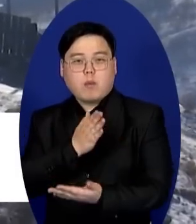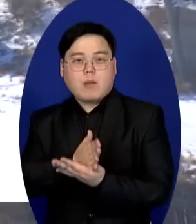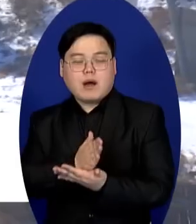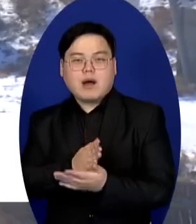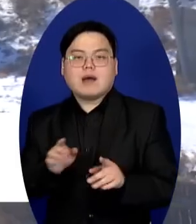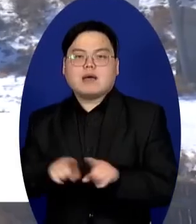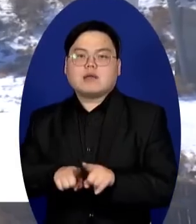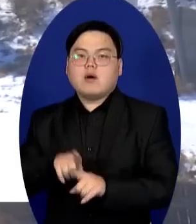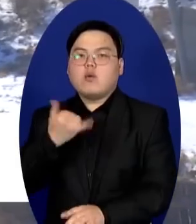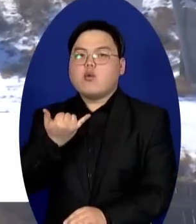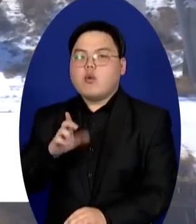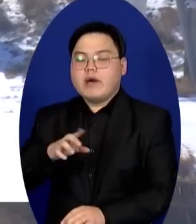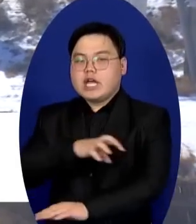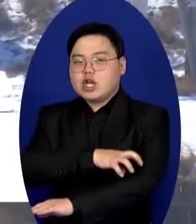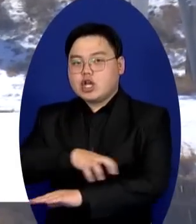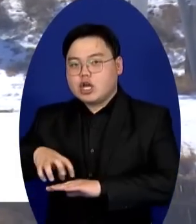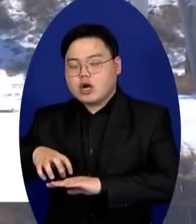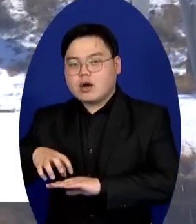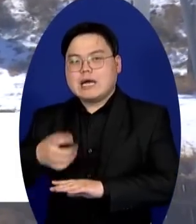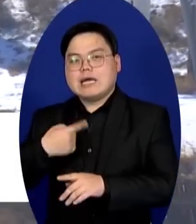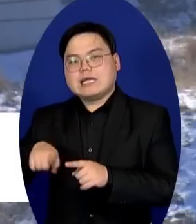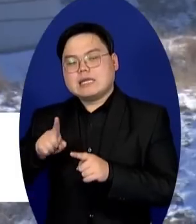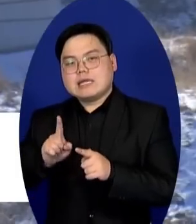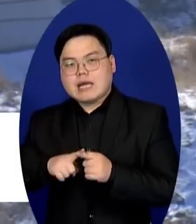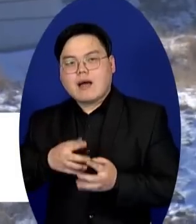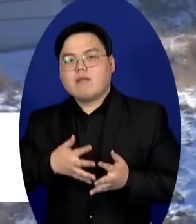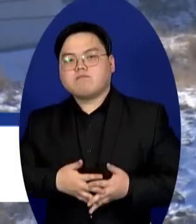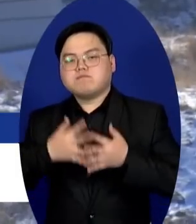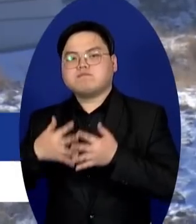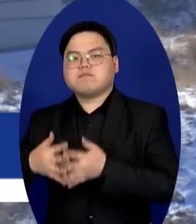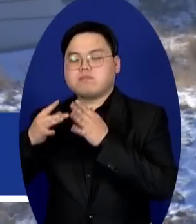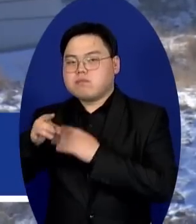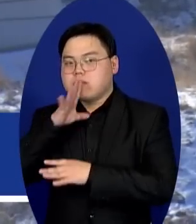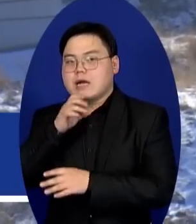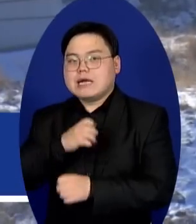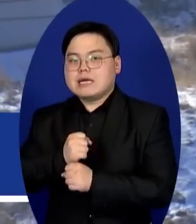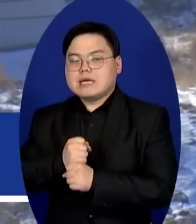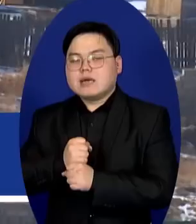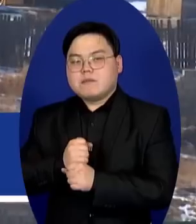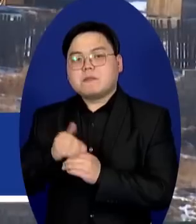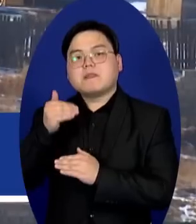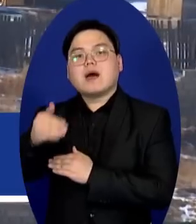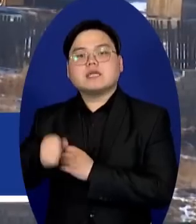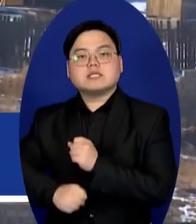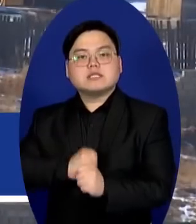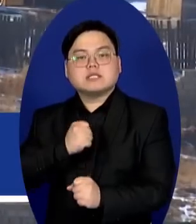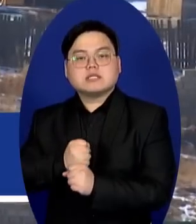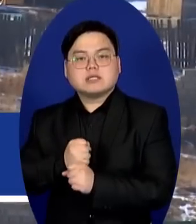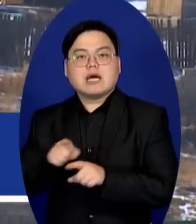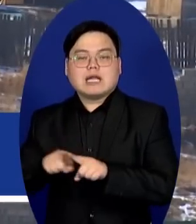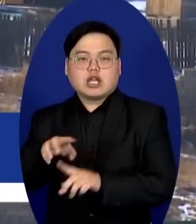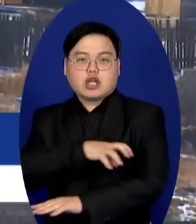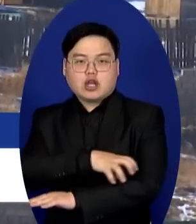төлөө нийслэлийн гэр хорооллын газрыг дахин төлөвлөн барилгажуулах төслийг хэрэгжүүлдэг. Эрх хүний тухайд гэр хорооллыг дахин